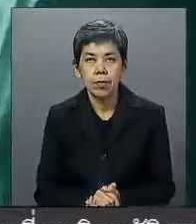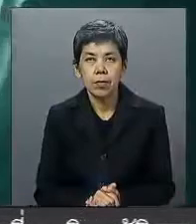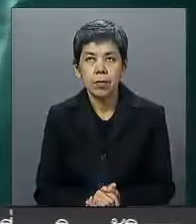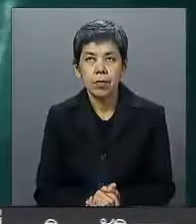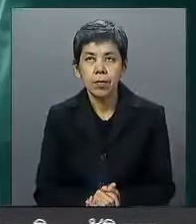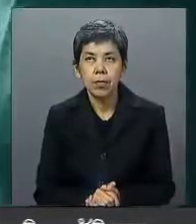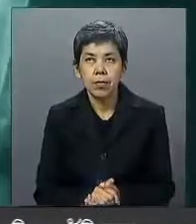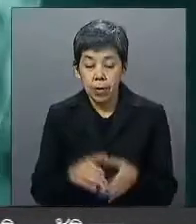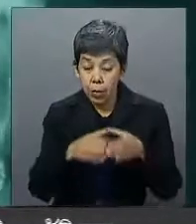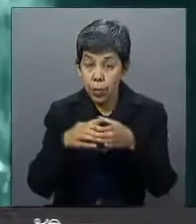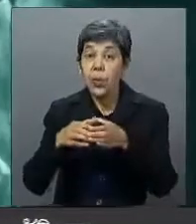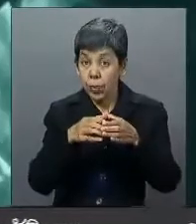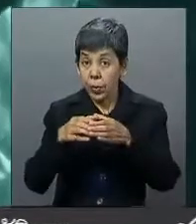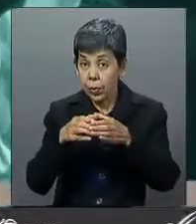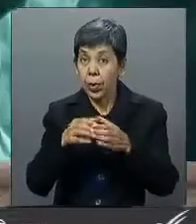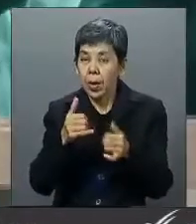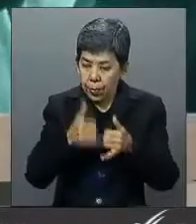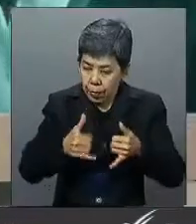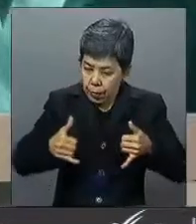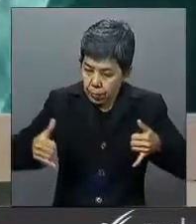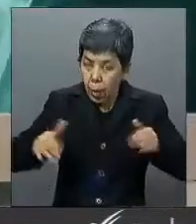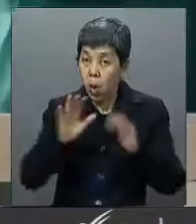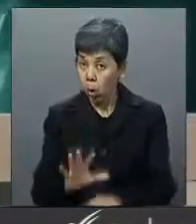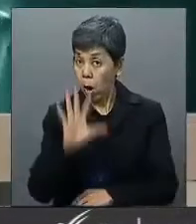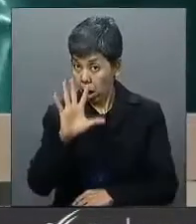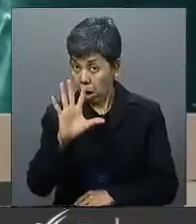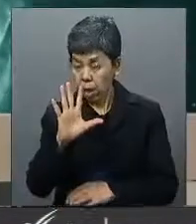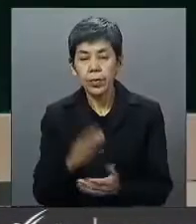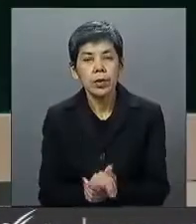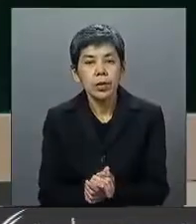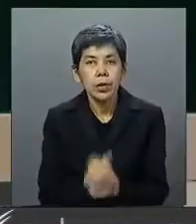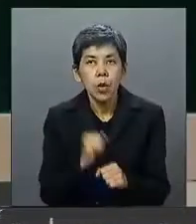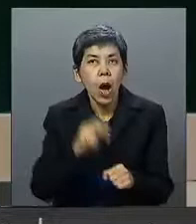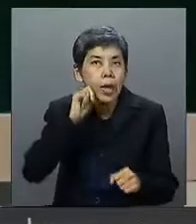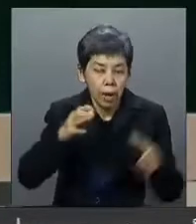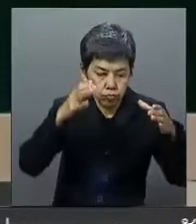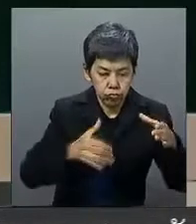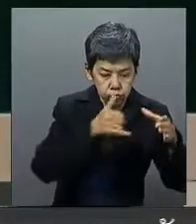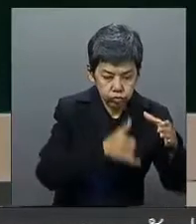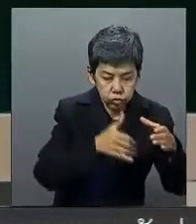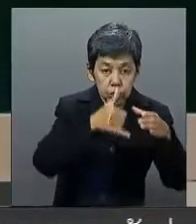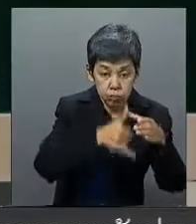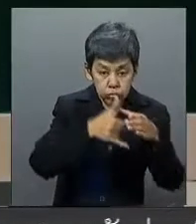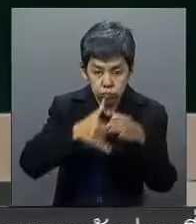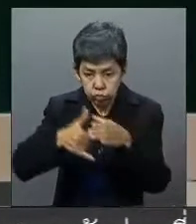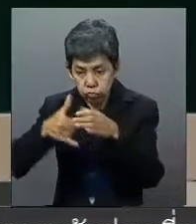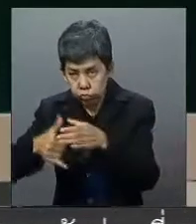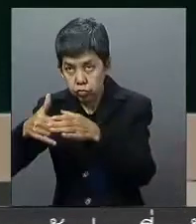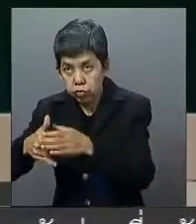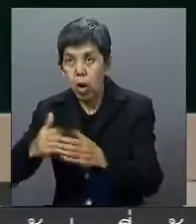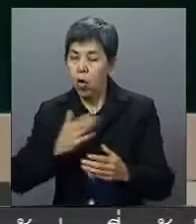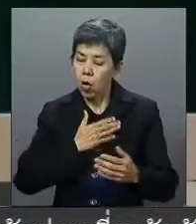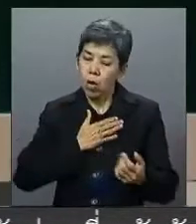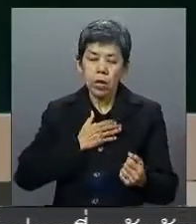วงดนตรีกอสบาเนนซึ่งประกอบไปด้วยสมาชิก5คนประจำในแท้งน้ำของตัวเองนะคะพร้อมกับเครื่องดนตรีคู่ใจเ